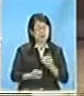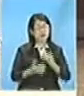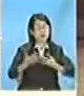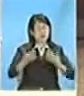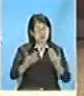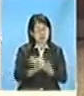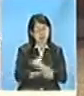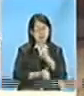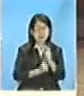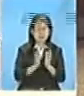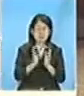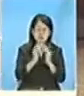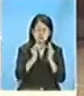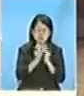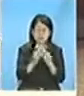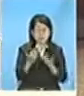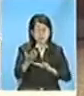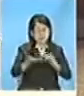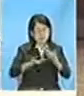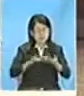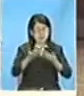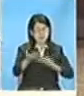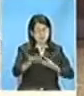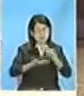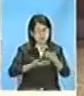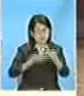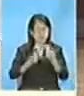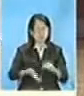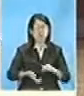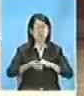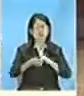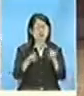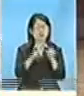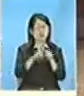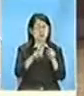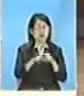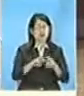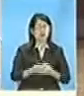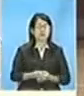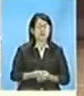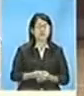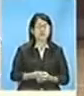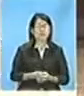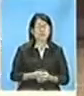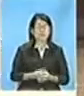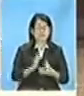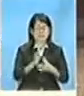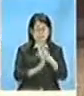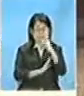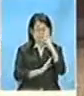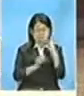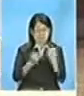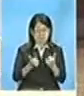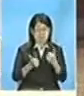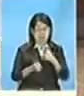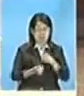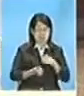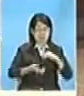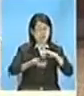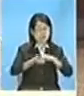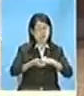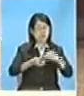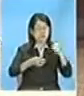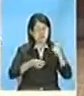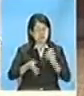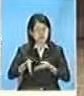จในการแลกเปลี่ยนข้อมูลกันและกันและมีจุดยืนร่วมกันในเบื้องต้นในสุดสัปดาห์นี้ดิฉันก็ได้ร่วมมือกับหลายภ